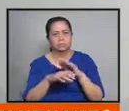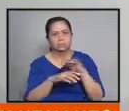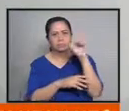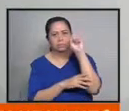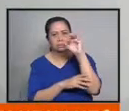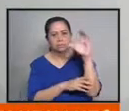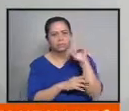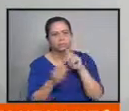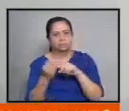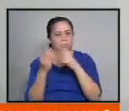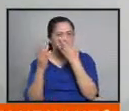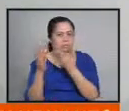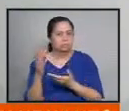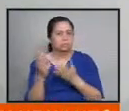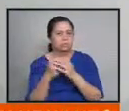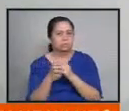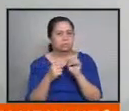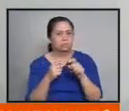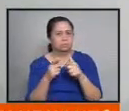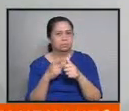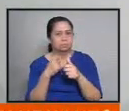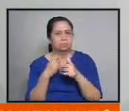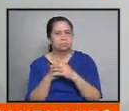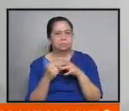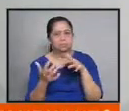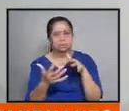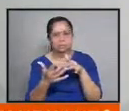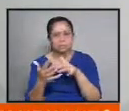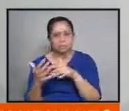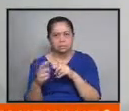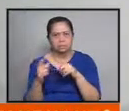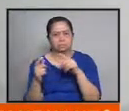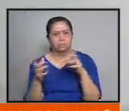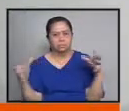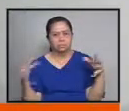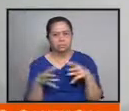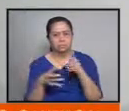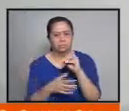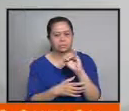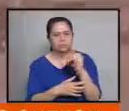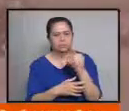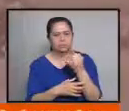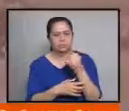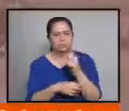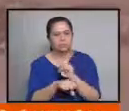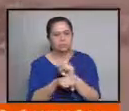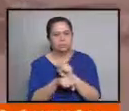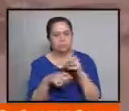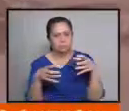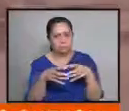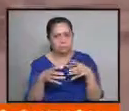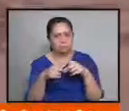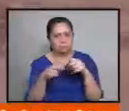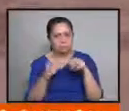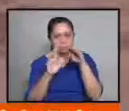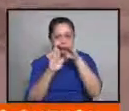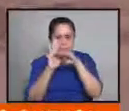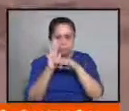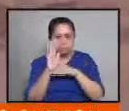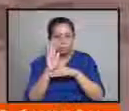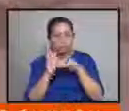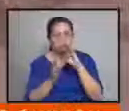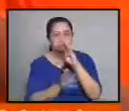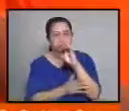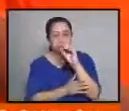Suprema kaugnay nito. Kailangan daw kasing pag-aralan muna ng binuong DOJ Task Force ang guidelines ng